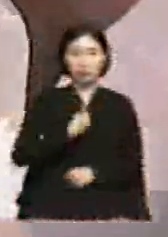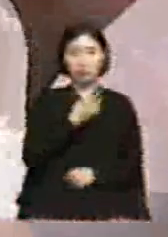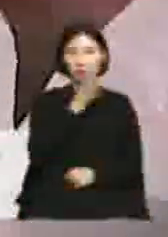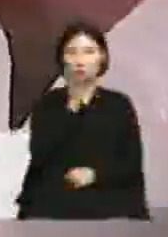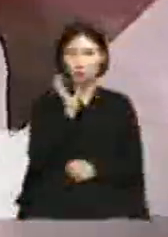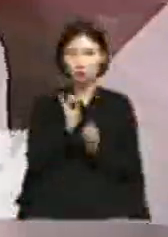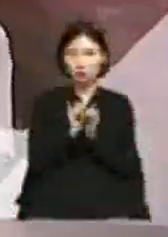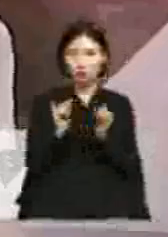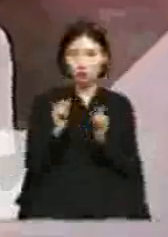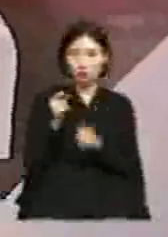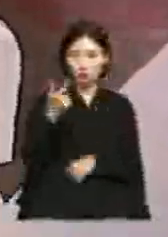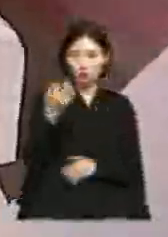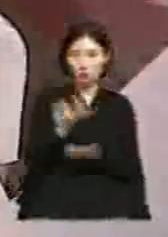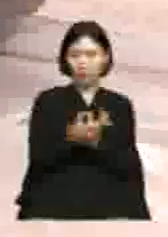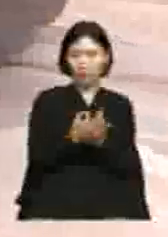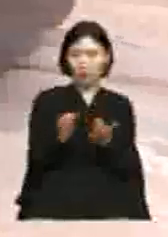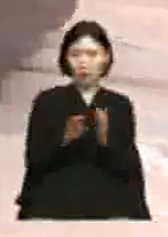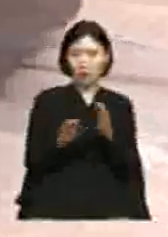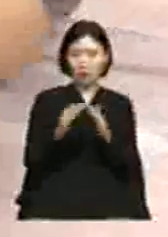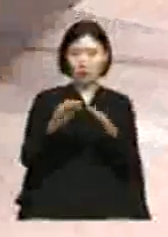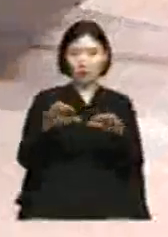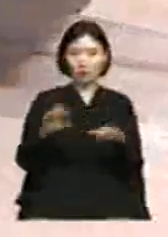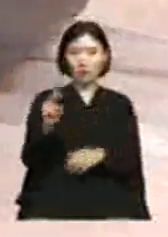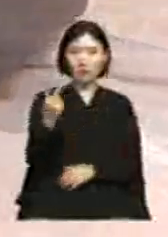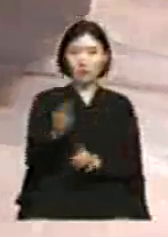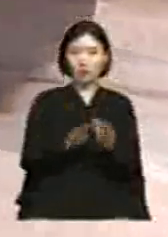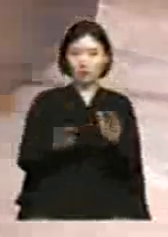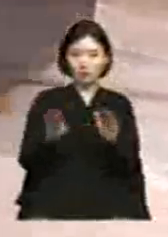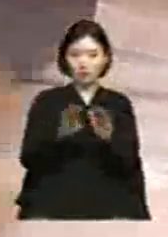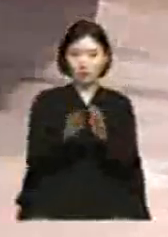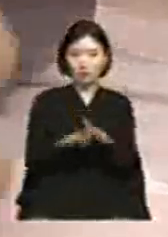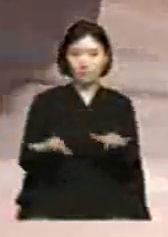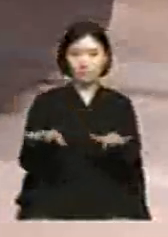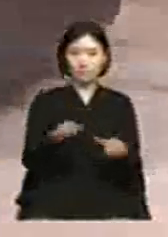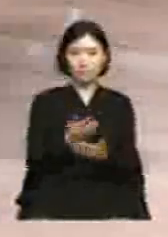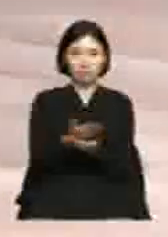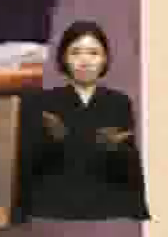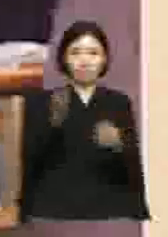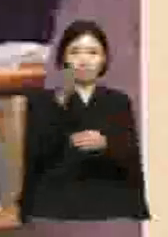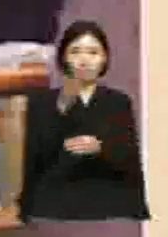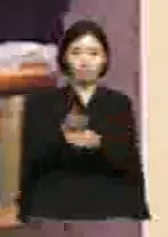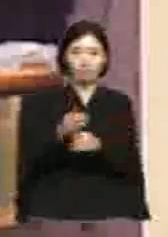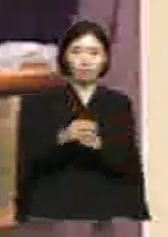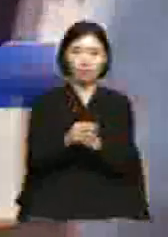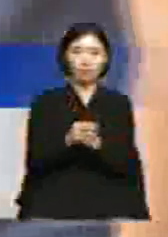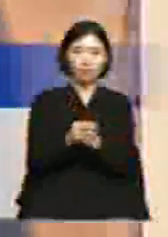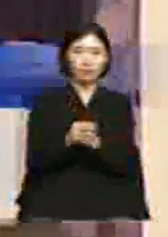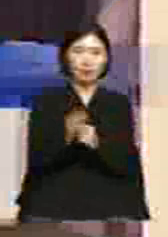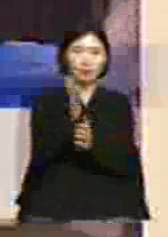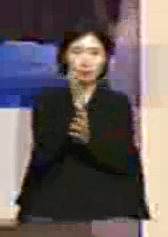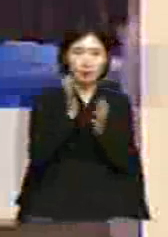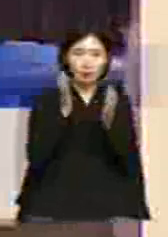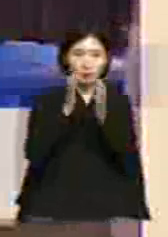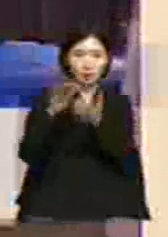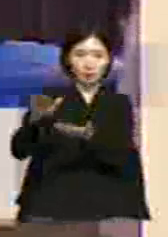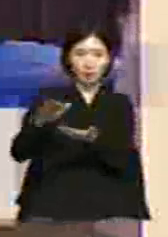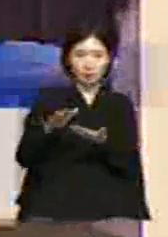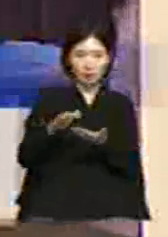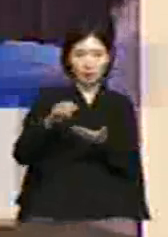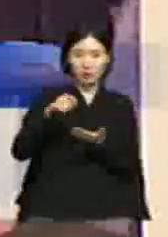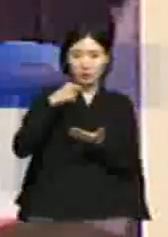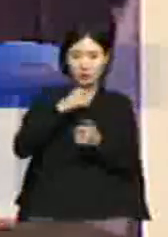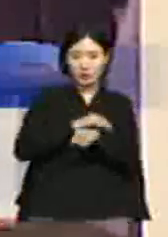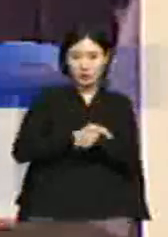어르신과 저소득층 이웃 등 200여 가구의 김치를 전달했습니다. 김치를 받고 식사를 잘하셔서